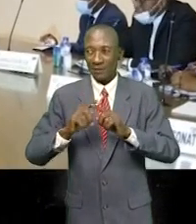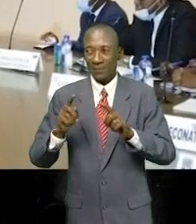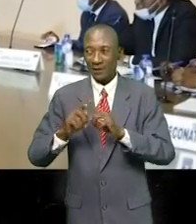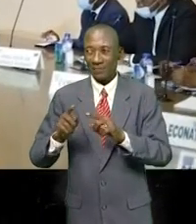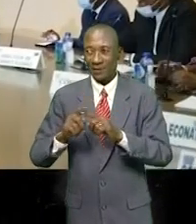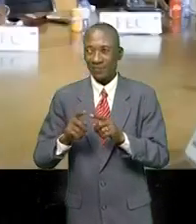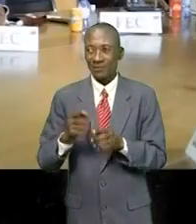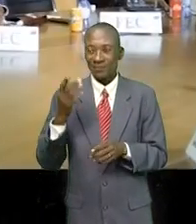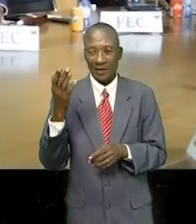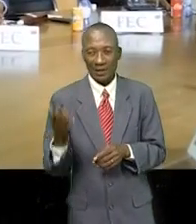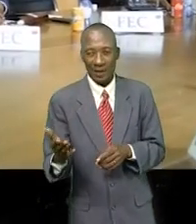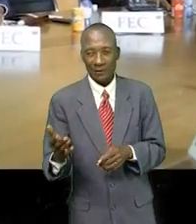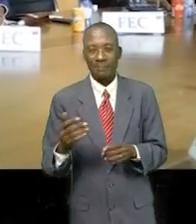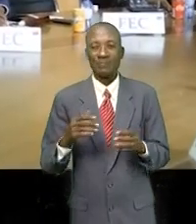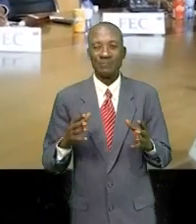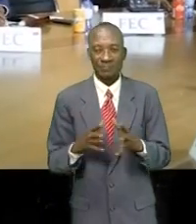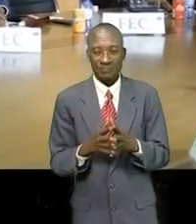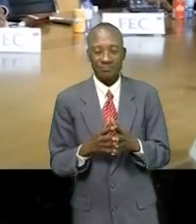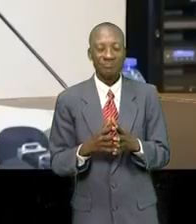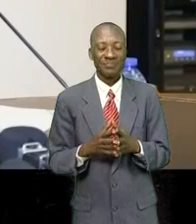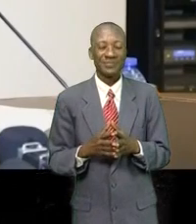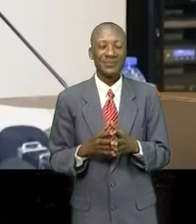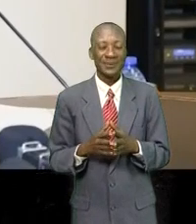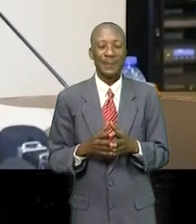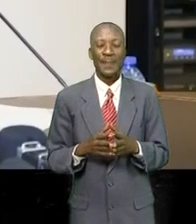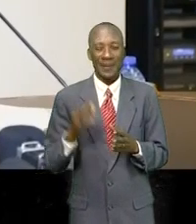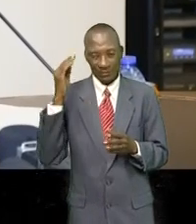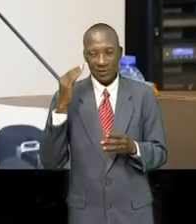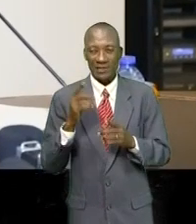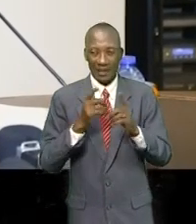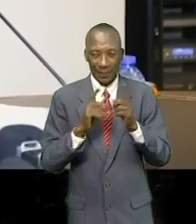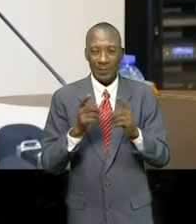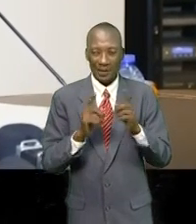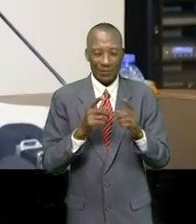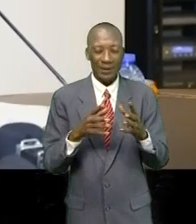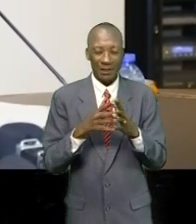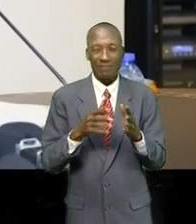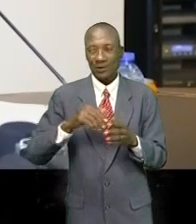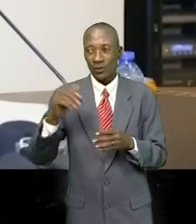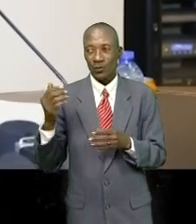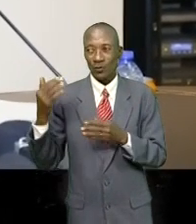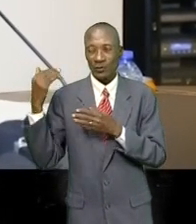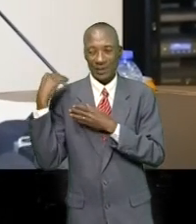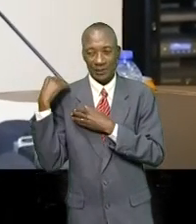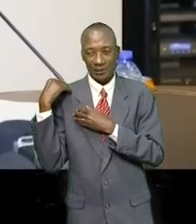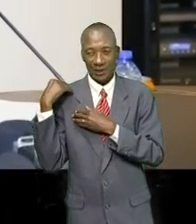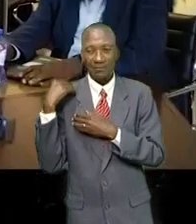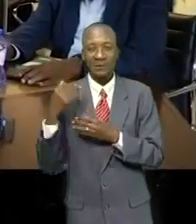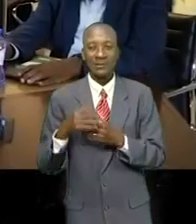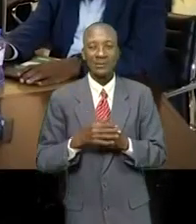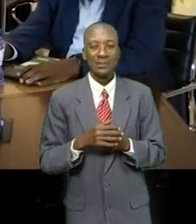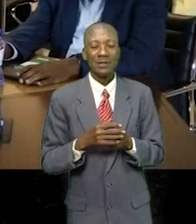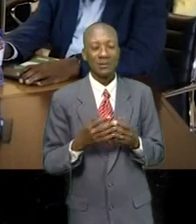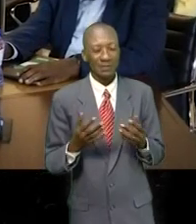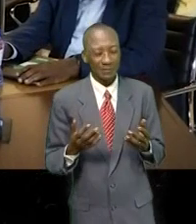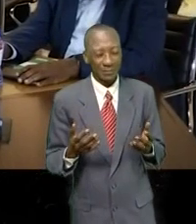numéro 1, mais aussi et surtout à se pencher sur la loi concernant le petit commerce réservé exclusivement aux nationaux. Un